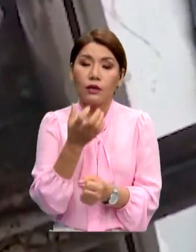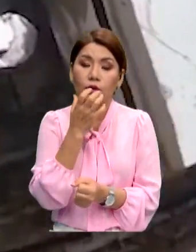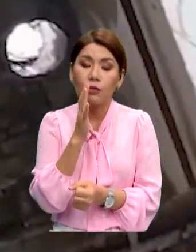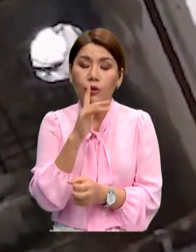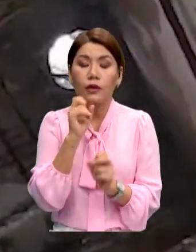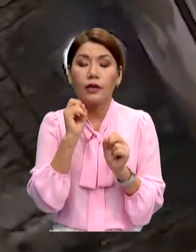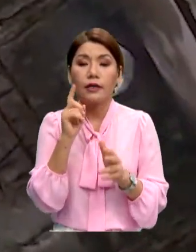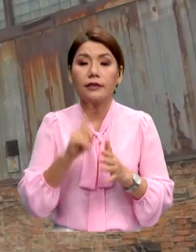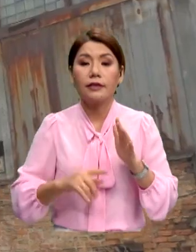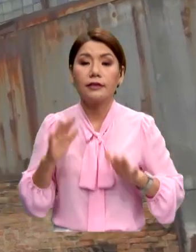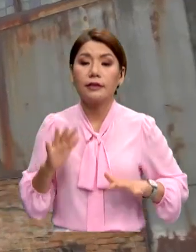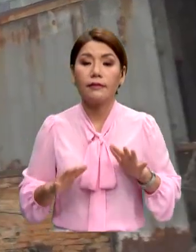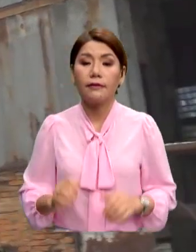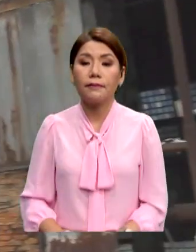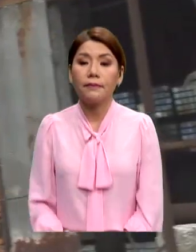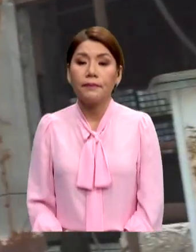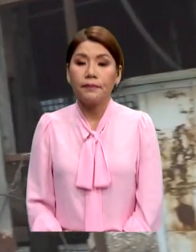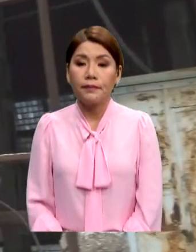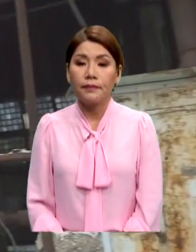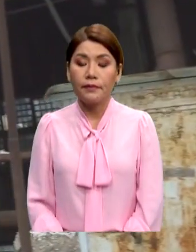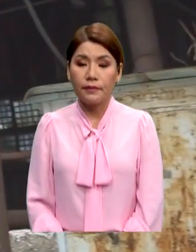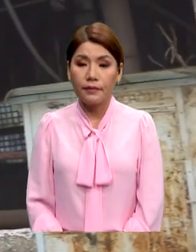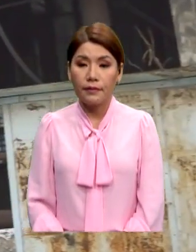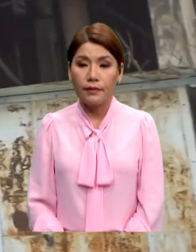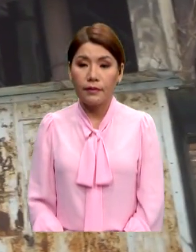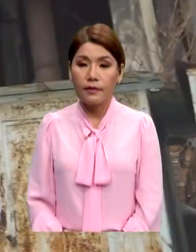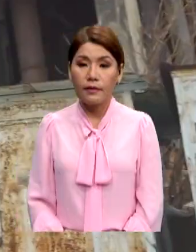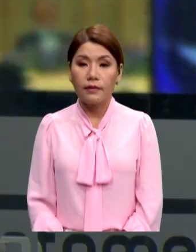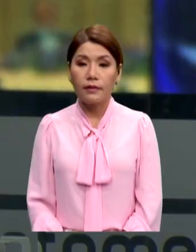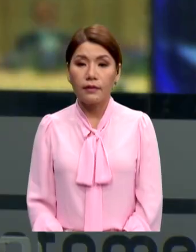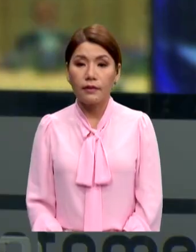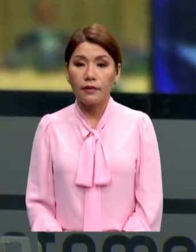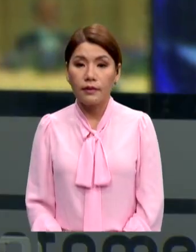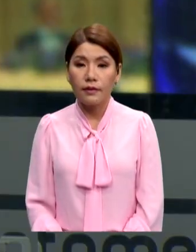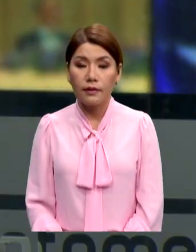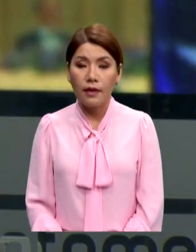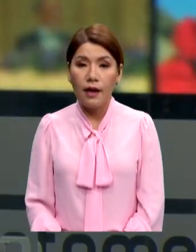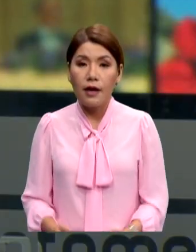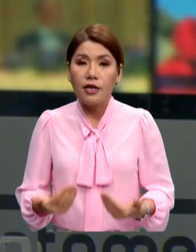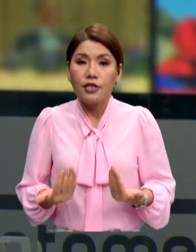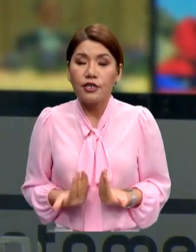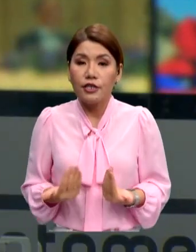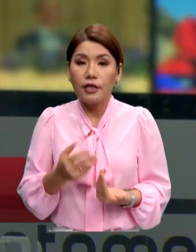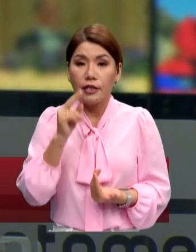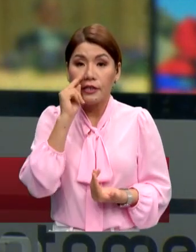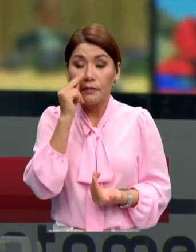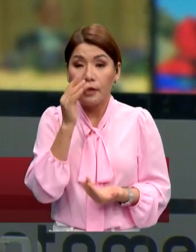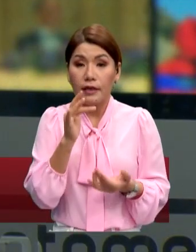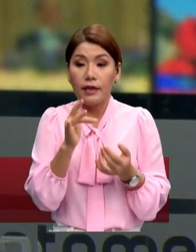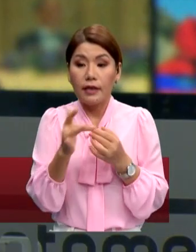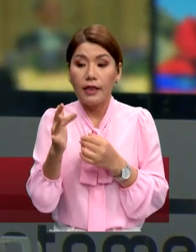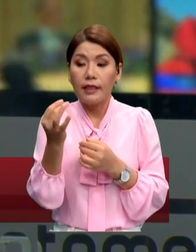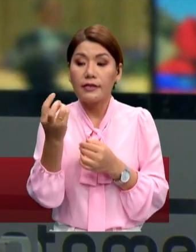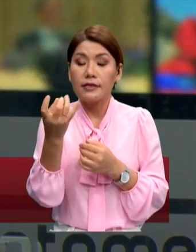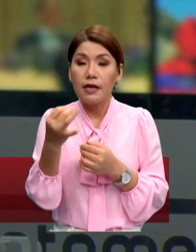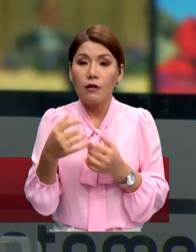Дмитрий Крюкович, Жанболат Саньяс, Атамикен Бизнес, Восточно-Казахстанская область. Жители шымкентского микрорайона Тассай